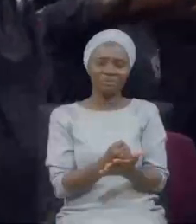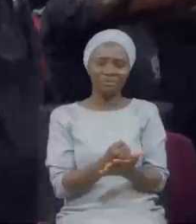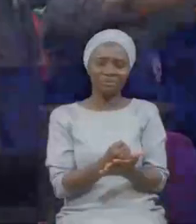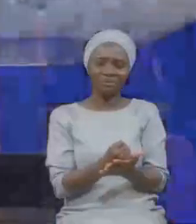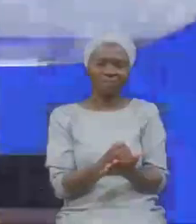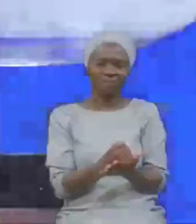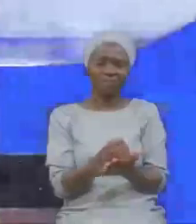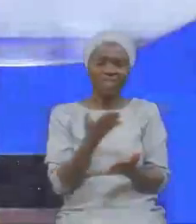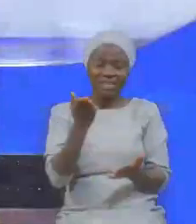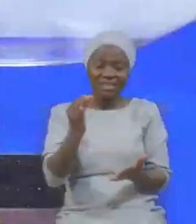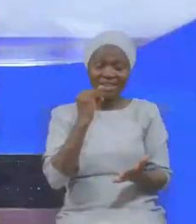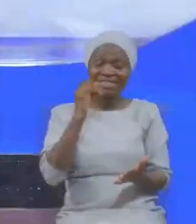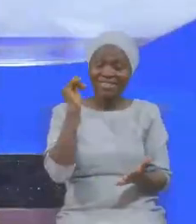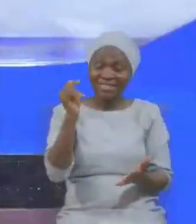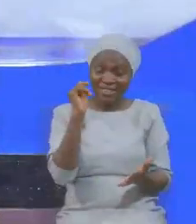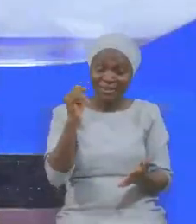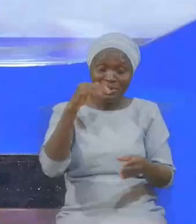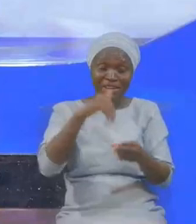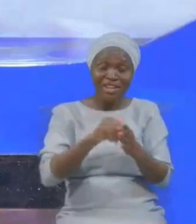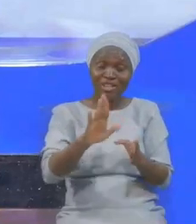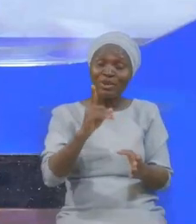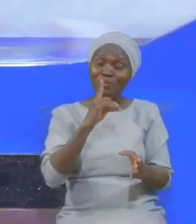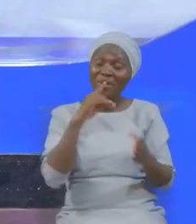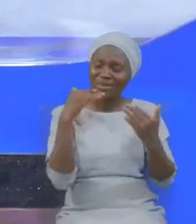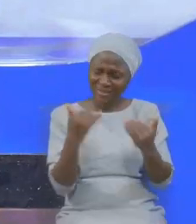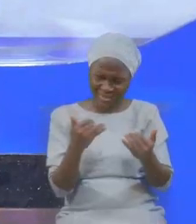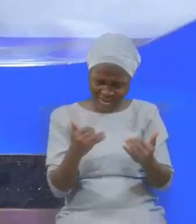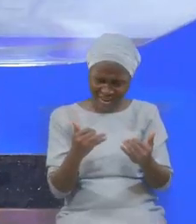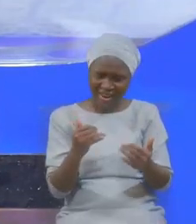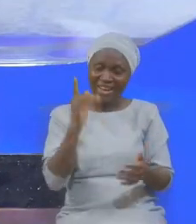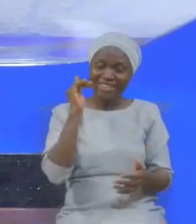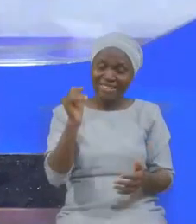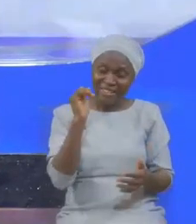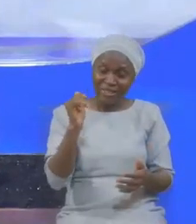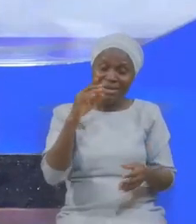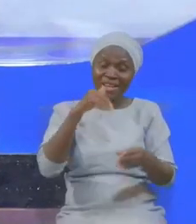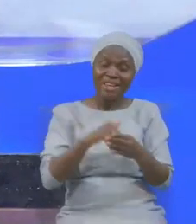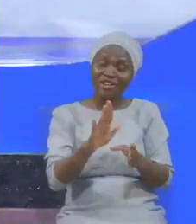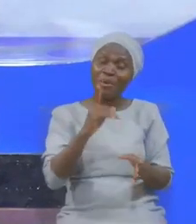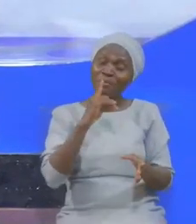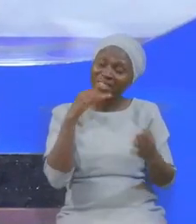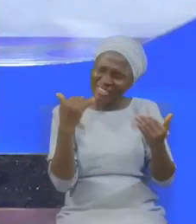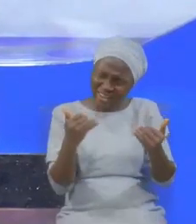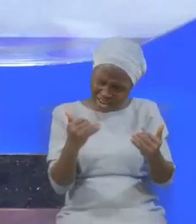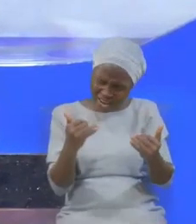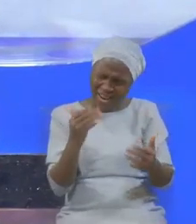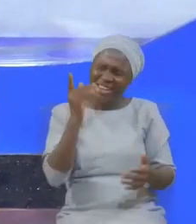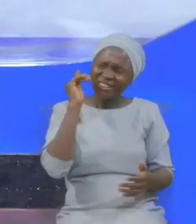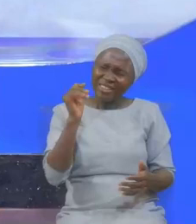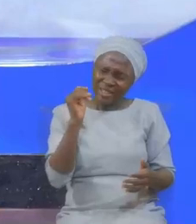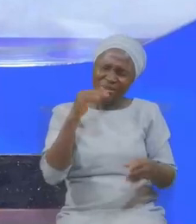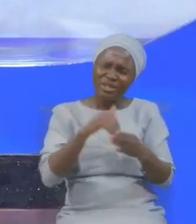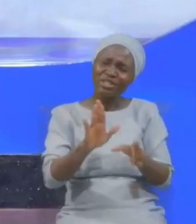Il y a le témoignage dans votre bouche maintenant. Le témoignage dans votre bouche maintenant. Il y a le témoignage dans votre bouche